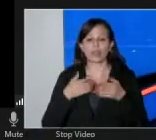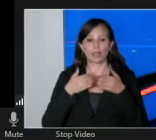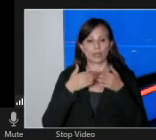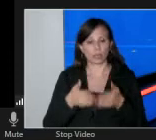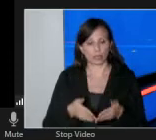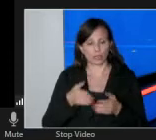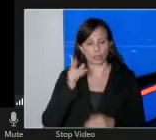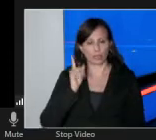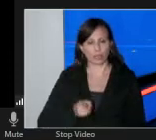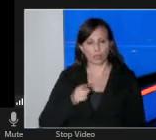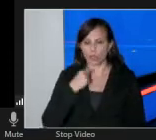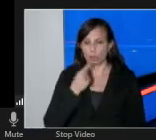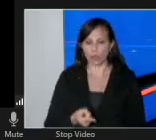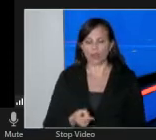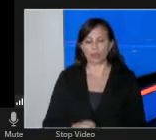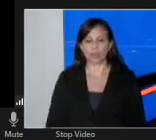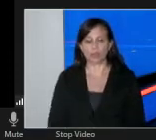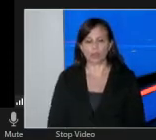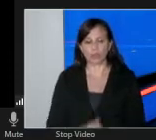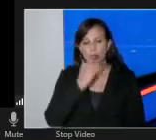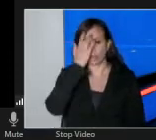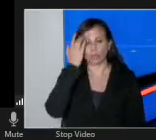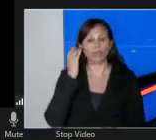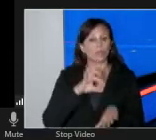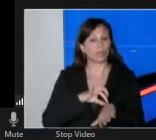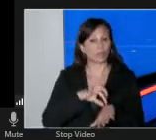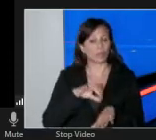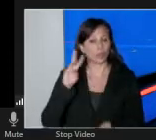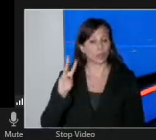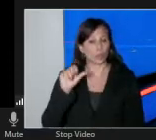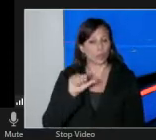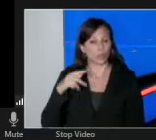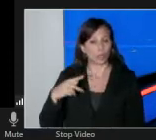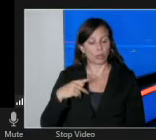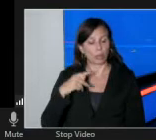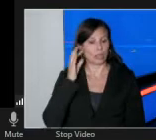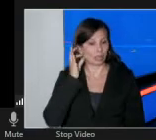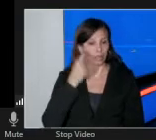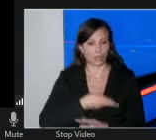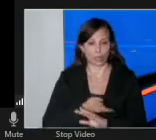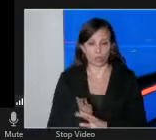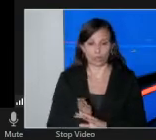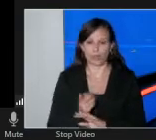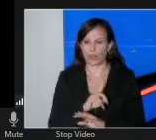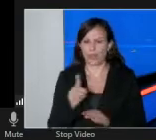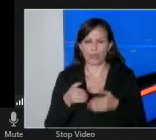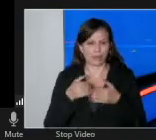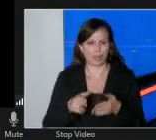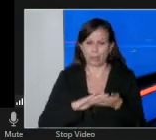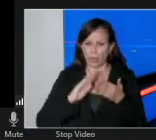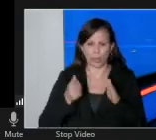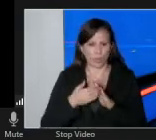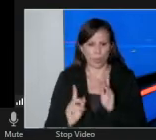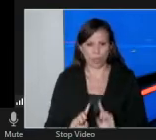ששוב צריך לומר גם את זה היום, חושף את דוקטור שרון אלרועי פרייס, איכוני השב"כ לא סייעו לכל המקרים, הם לא